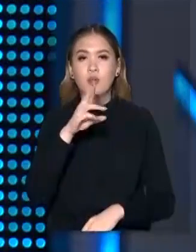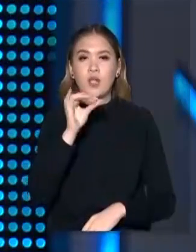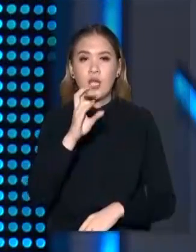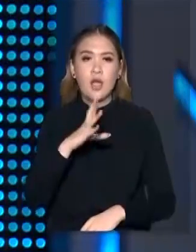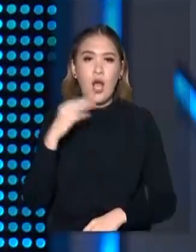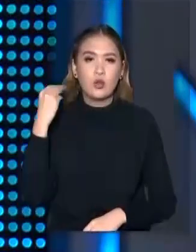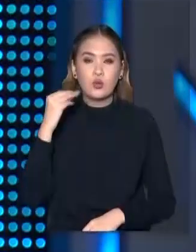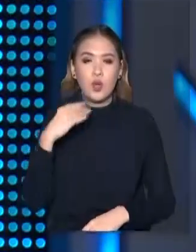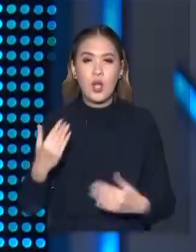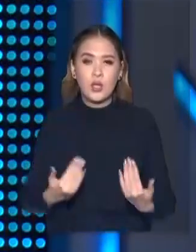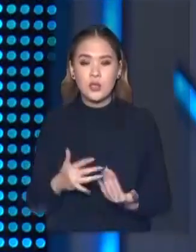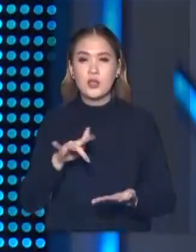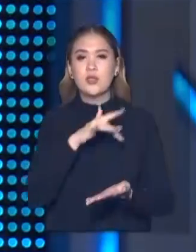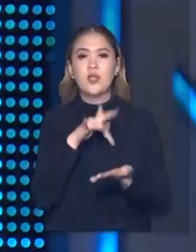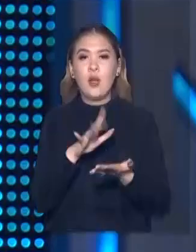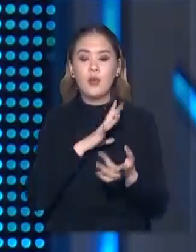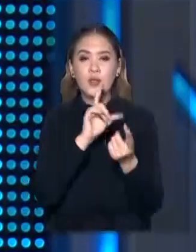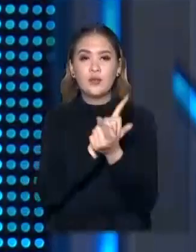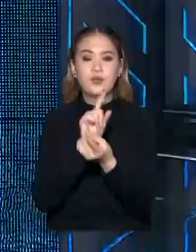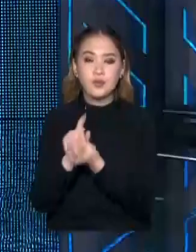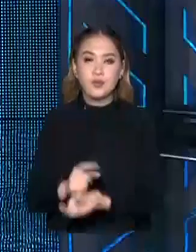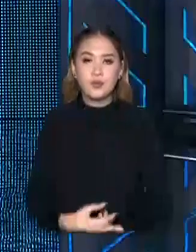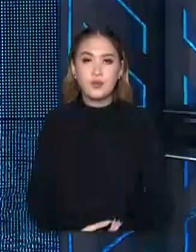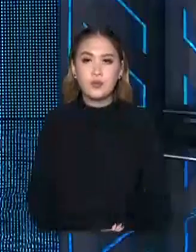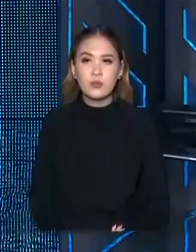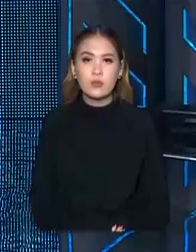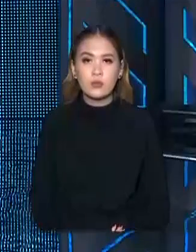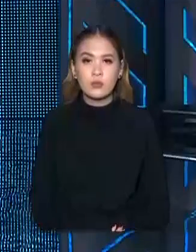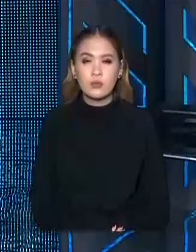Ақтөбе қаласының тұрғындарымен кездескен болатын.